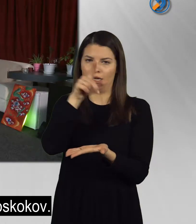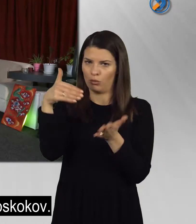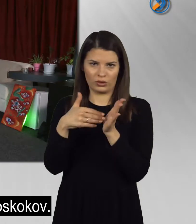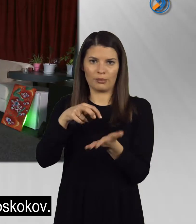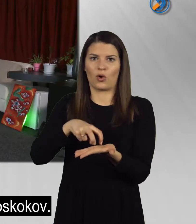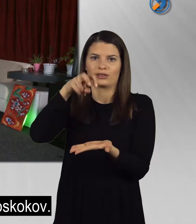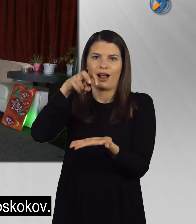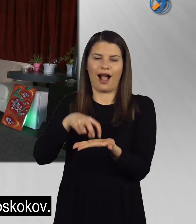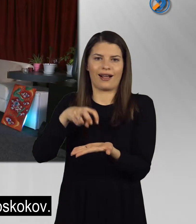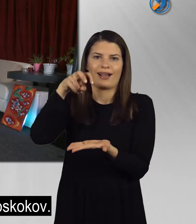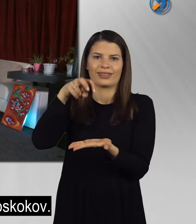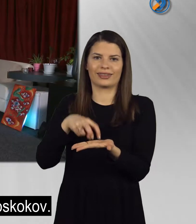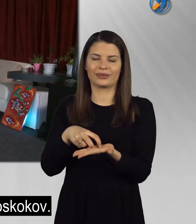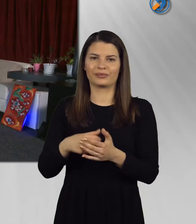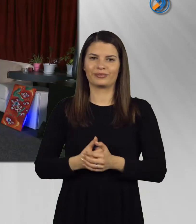poskokov.